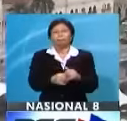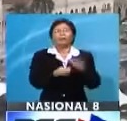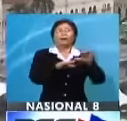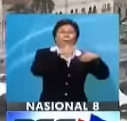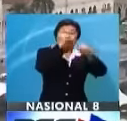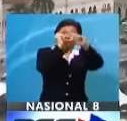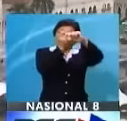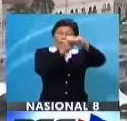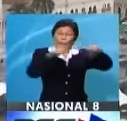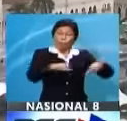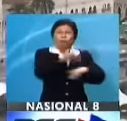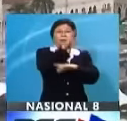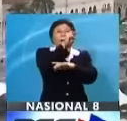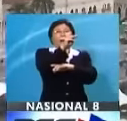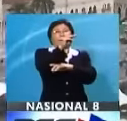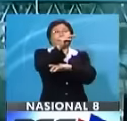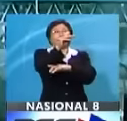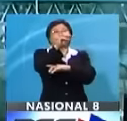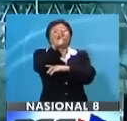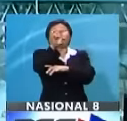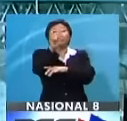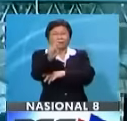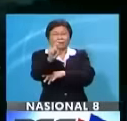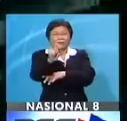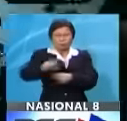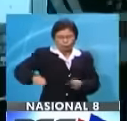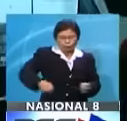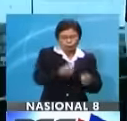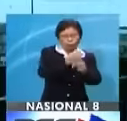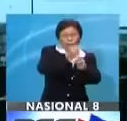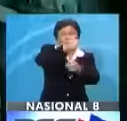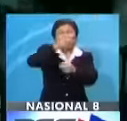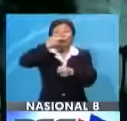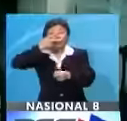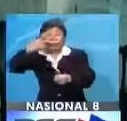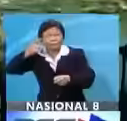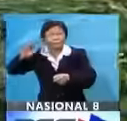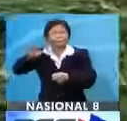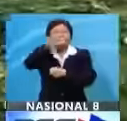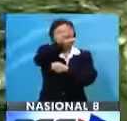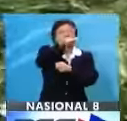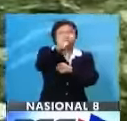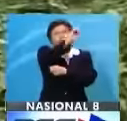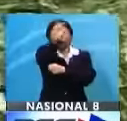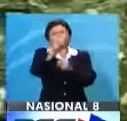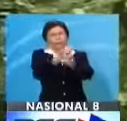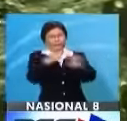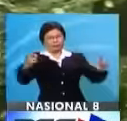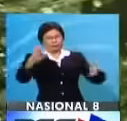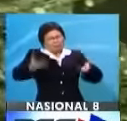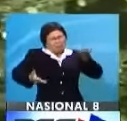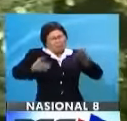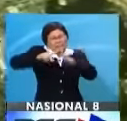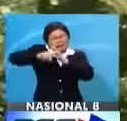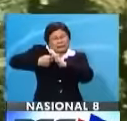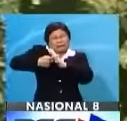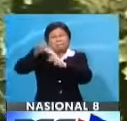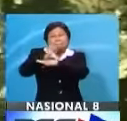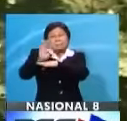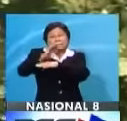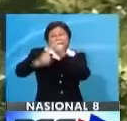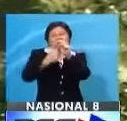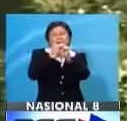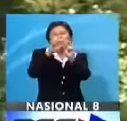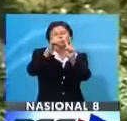pembinaan projek Mass Rapid Transit MRT laluan Sungai Buloh Kajang yang 59% siap dan dijangka memulakan operasinya